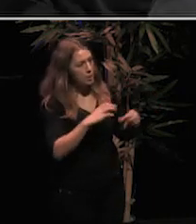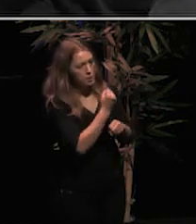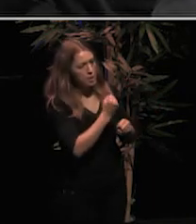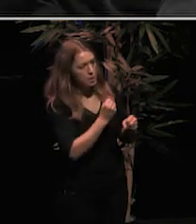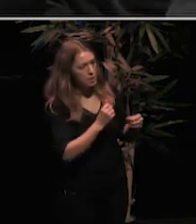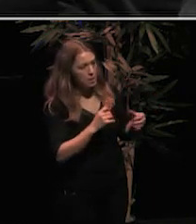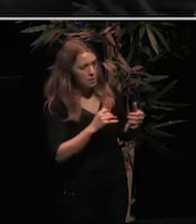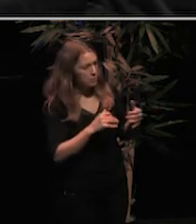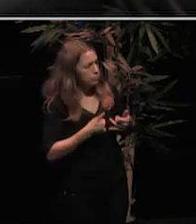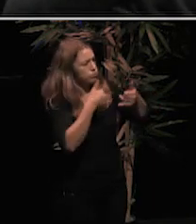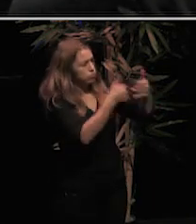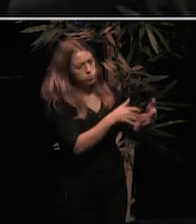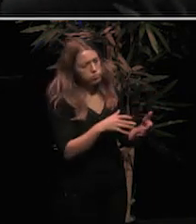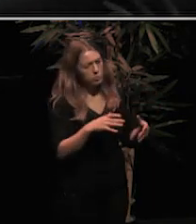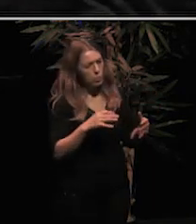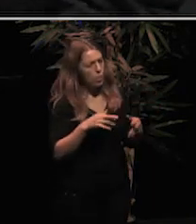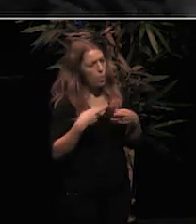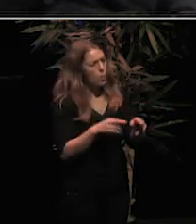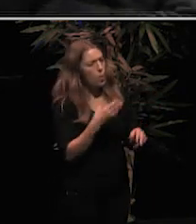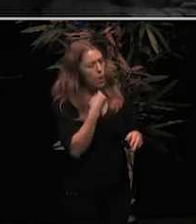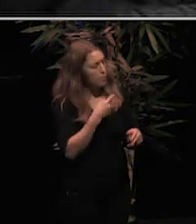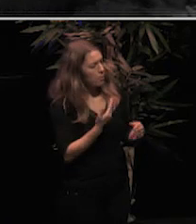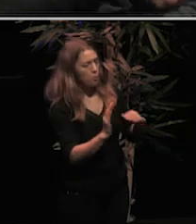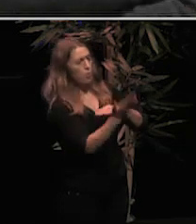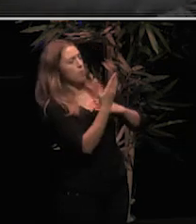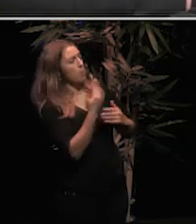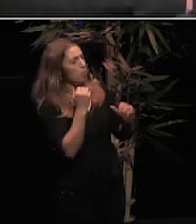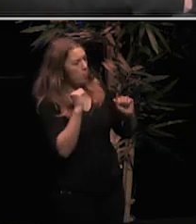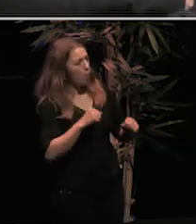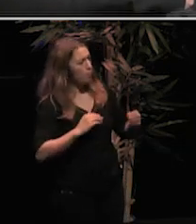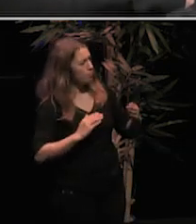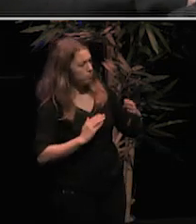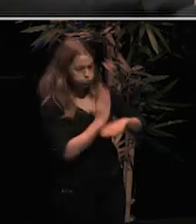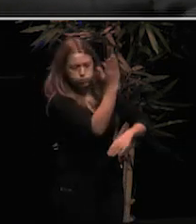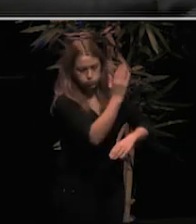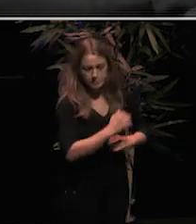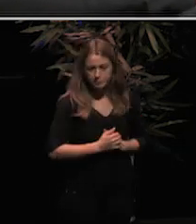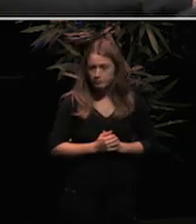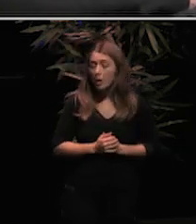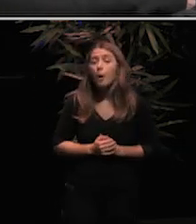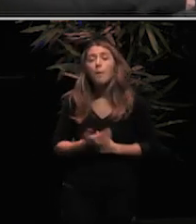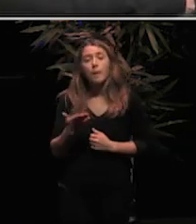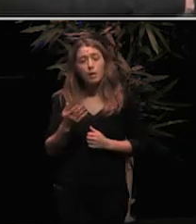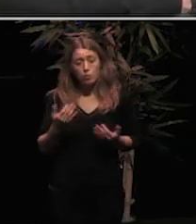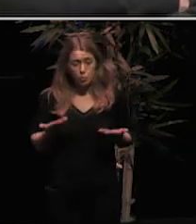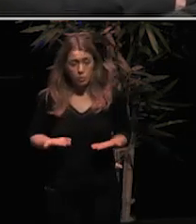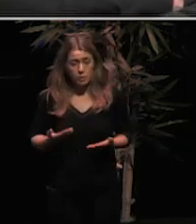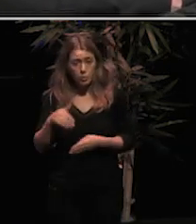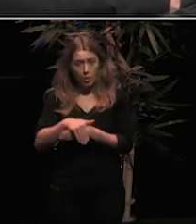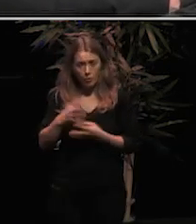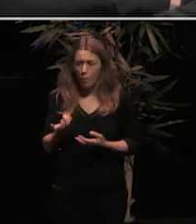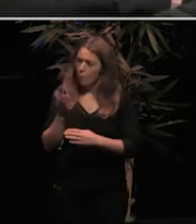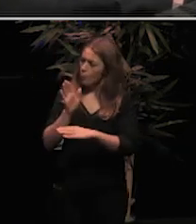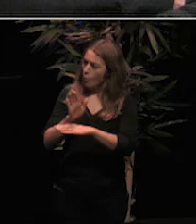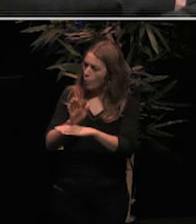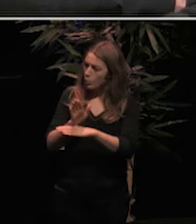Rhum cette performance et ce dépassement. Malgré tout, ce qu'on avait envie de vous donner à voir et